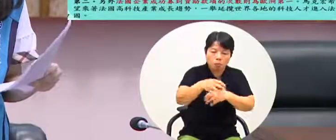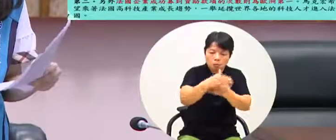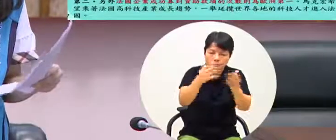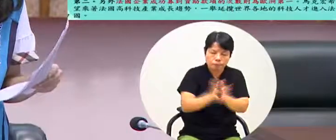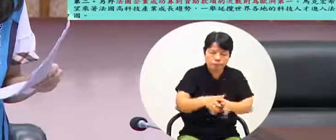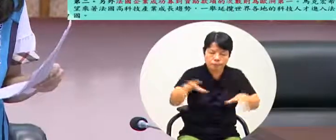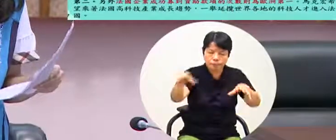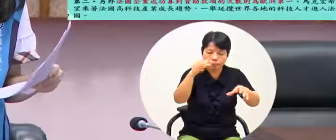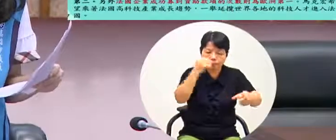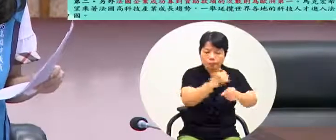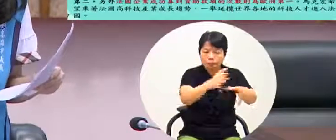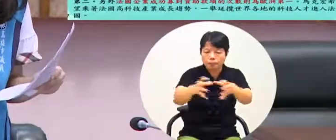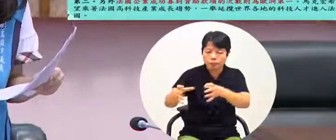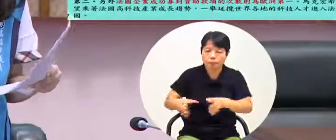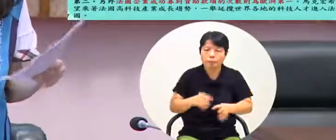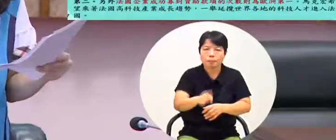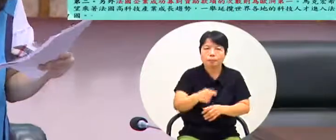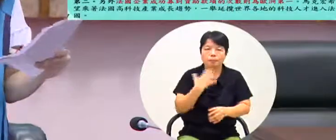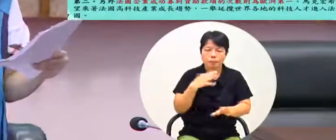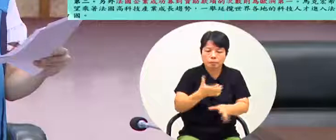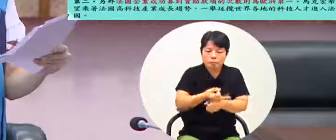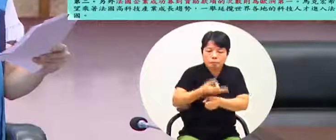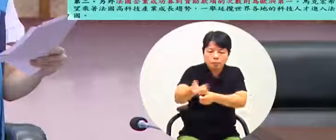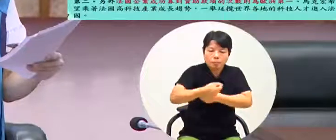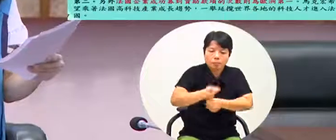项，然后